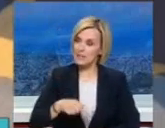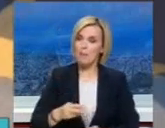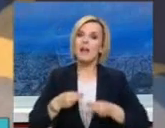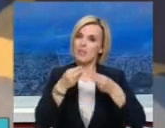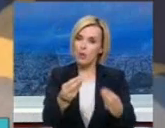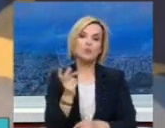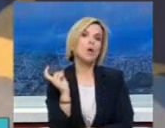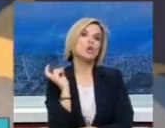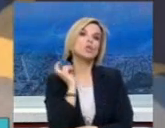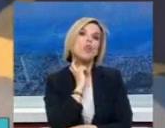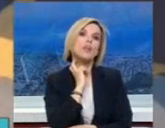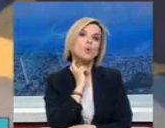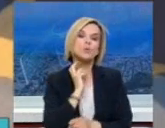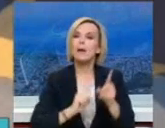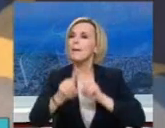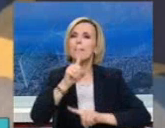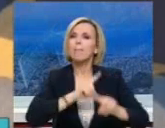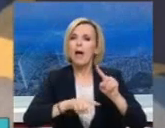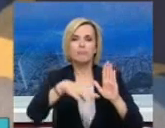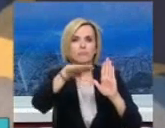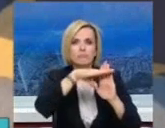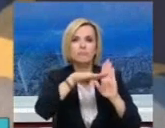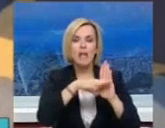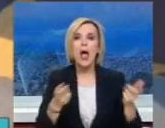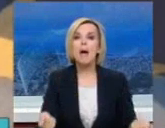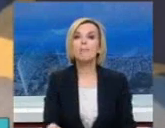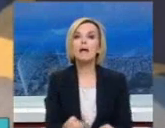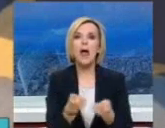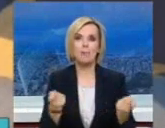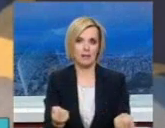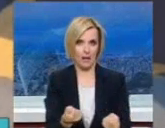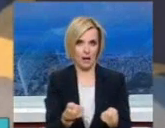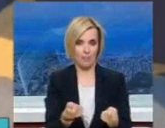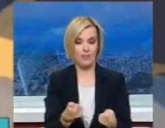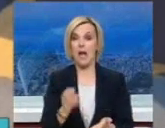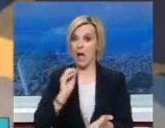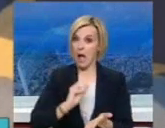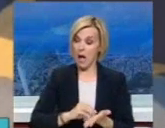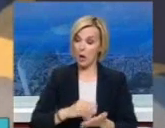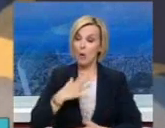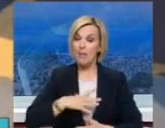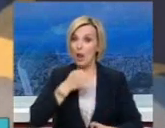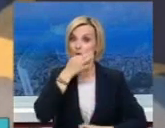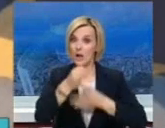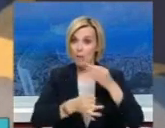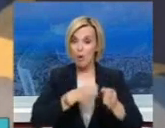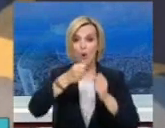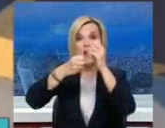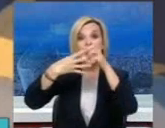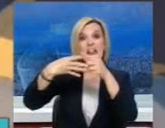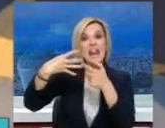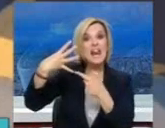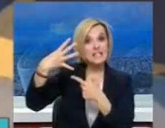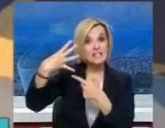αριθμοί δραστηριότητας των κλάδων που πλήττονται. Θέλω να τονίσω ότι η λίστα είναι δυναμική και